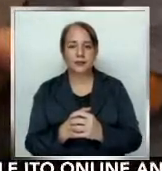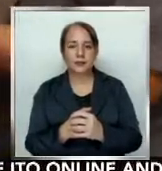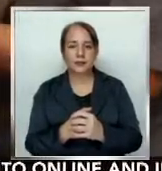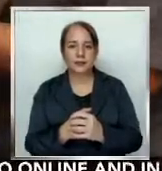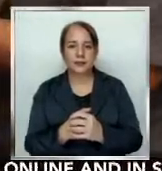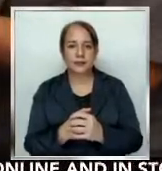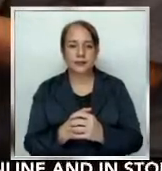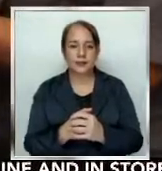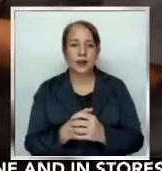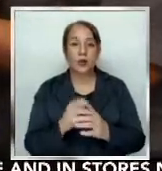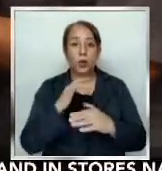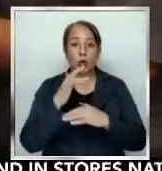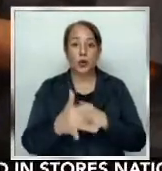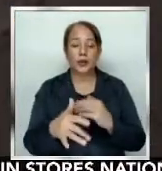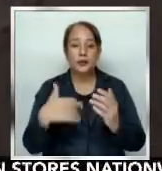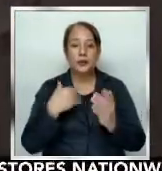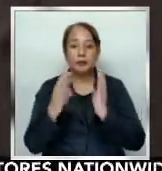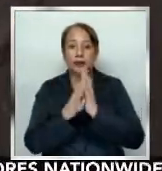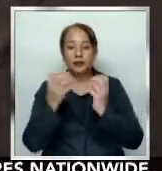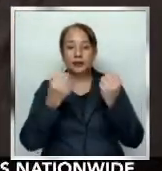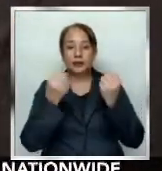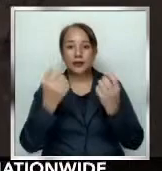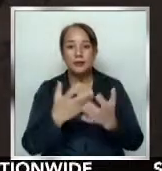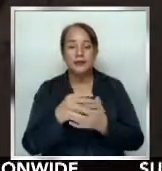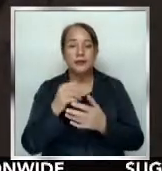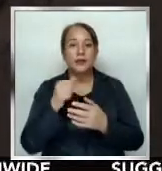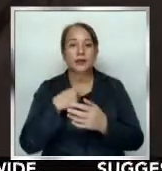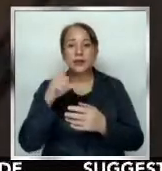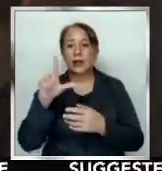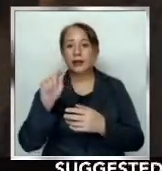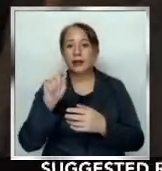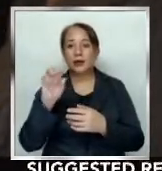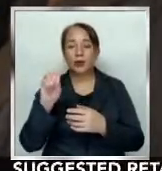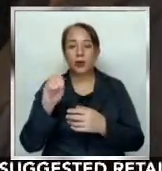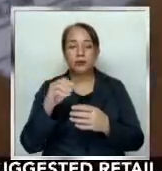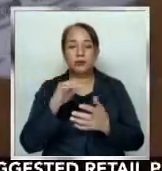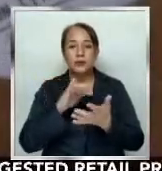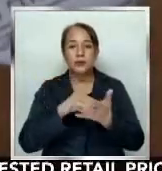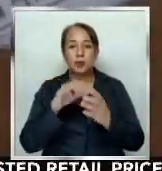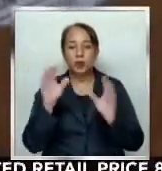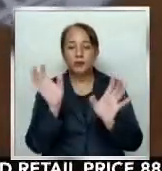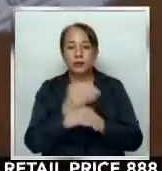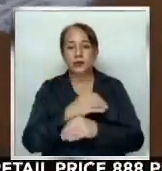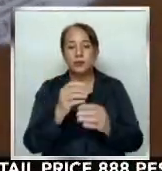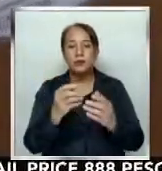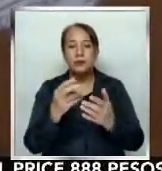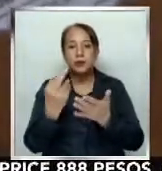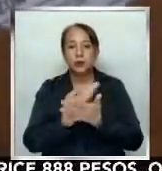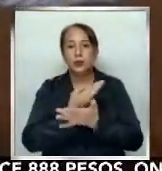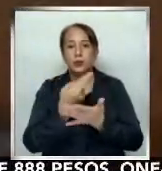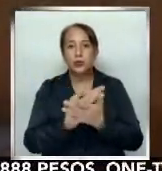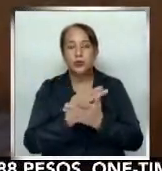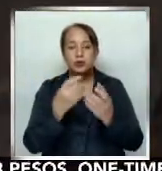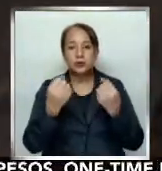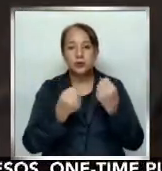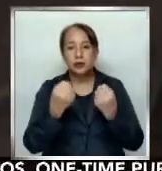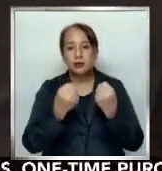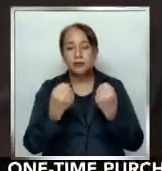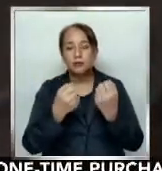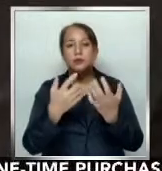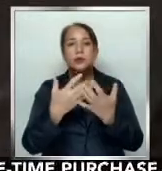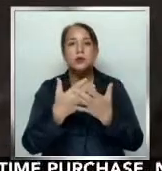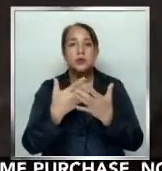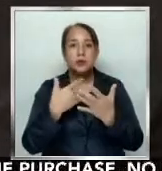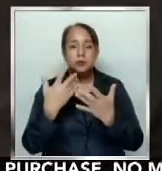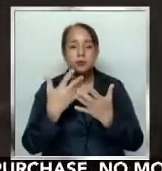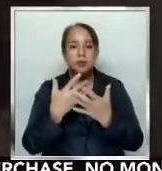Maaging dumating ang bus driver na si Alvin Cuesta sa LTO main office para magpa-renew ng driver's license na napasuna pagpasok ng bagong taon. Mahalaga